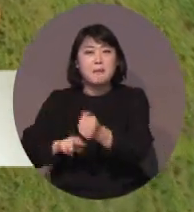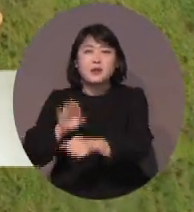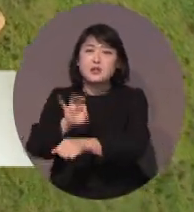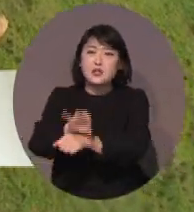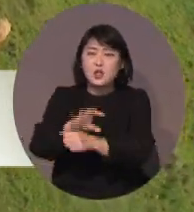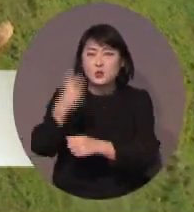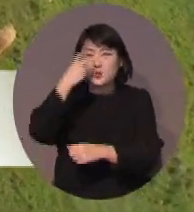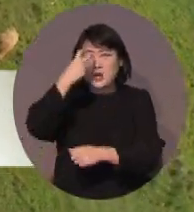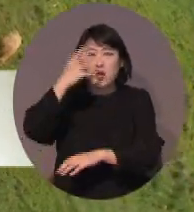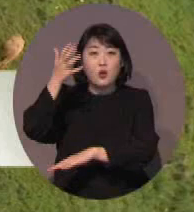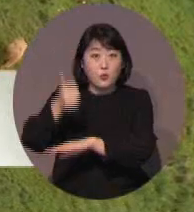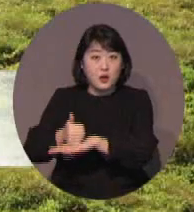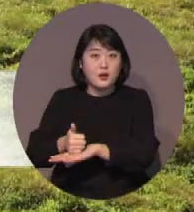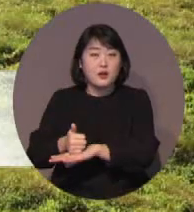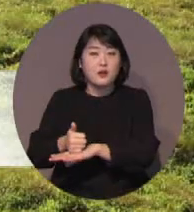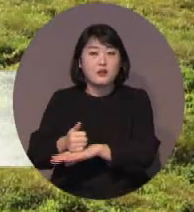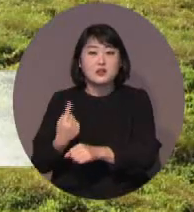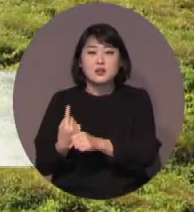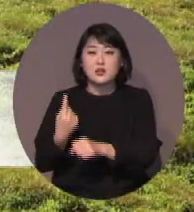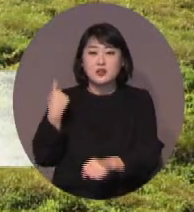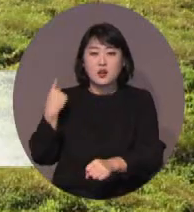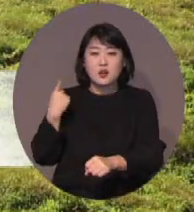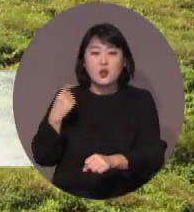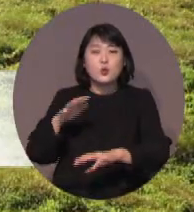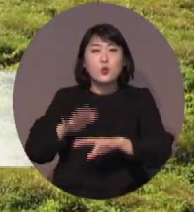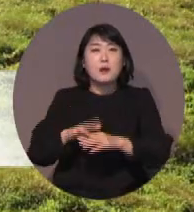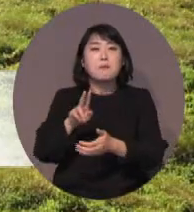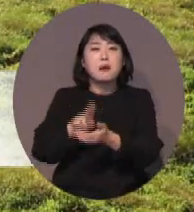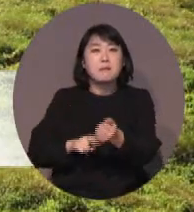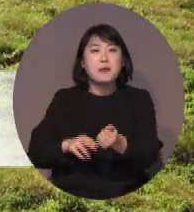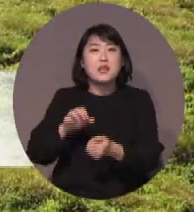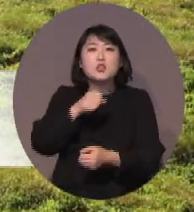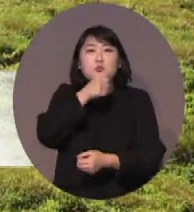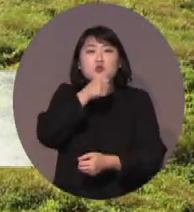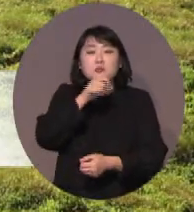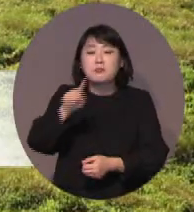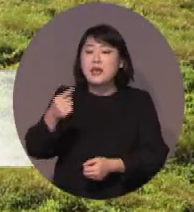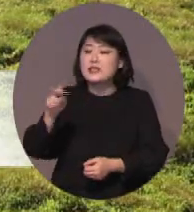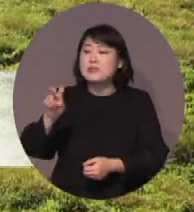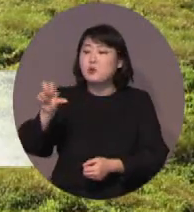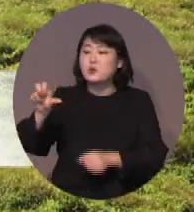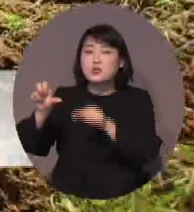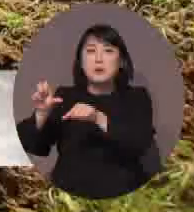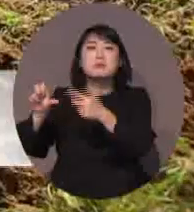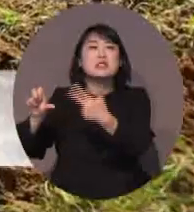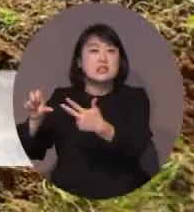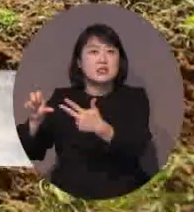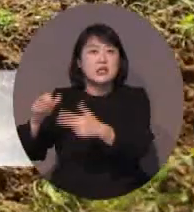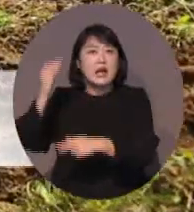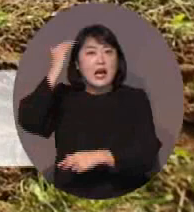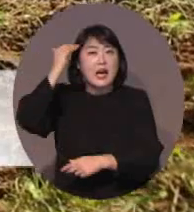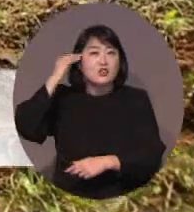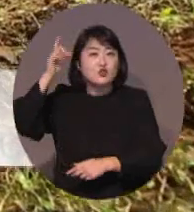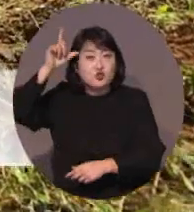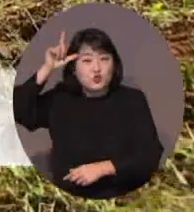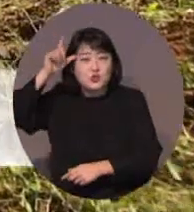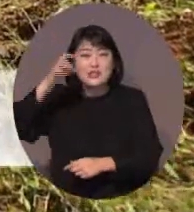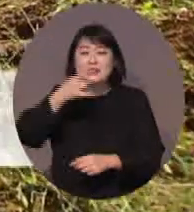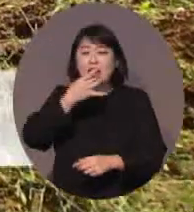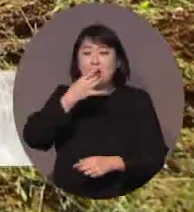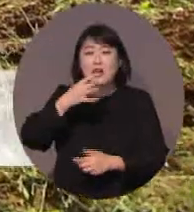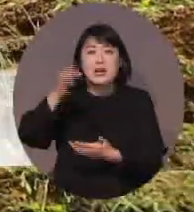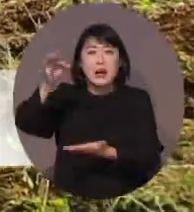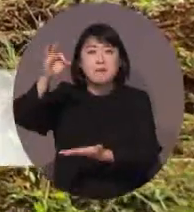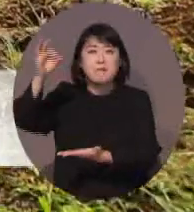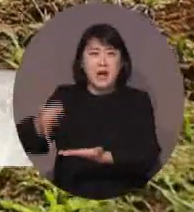구입 가격 조사에 따르면 지난해 농가 판매 가격 지수는 125.7로 한우와 쌀 가격 폭락